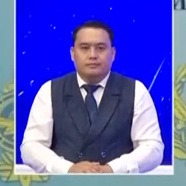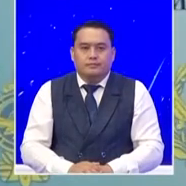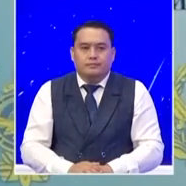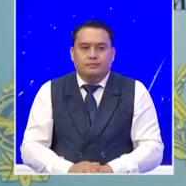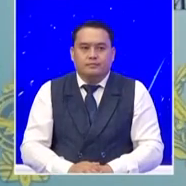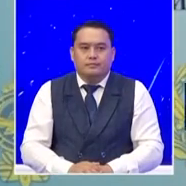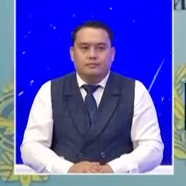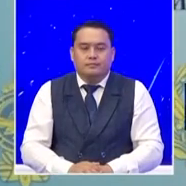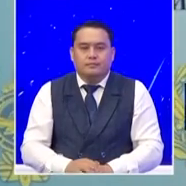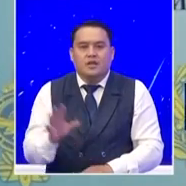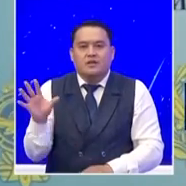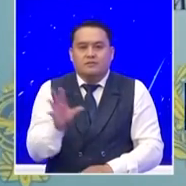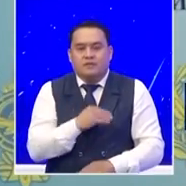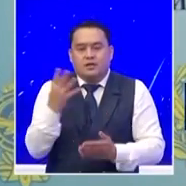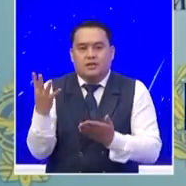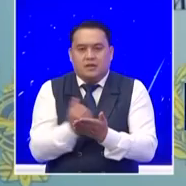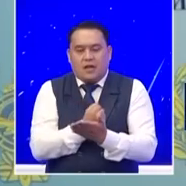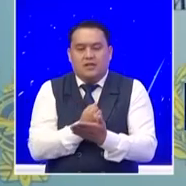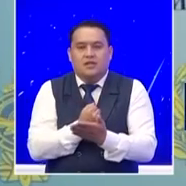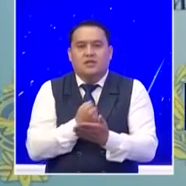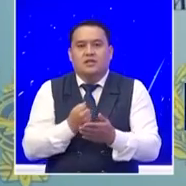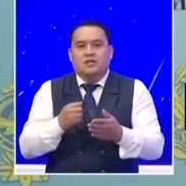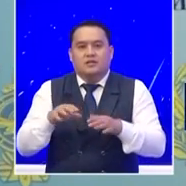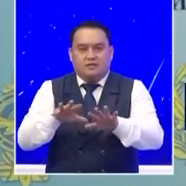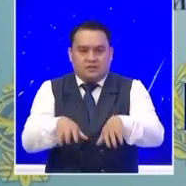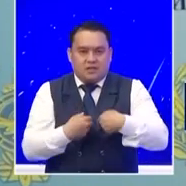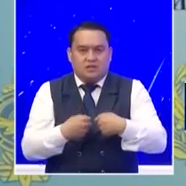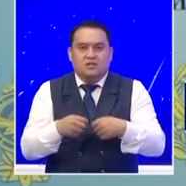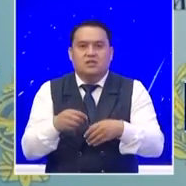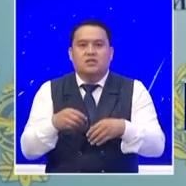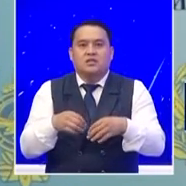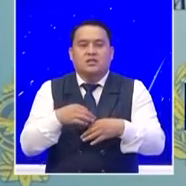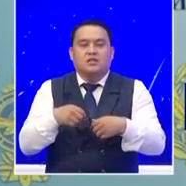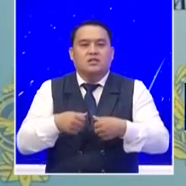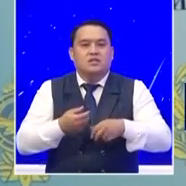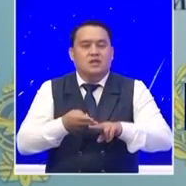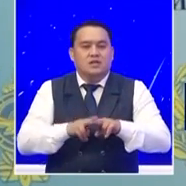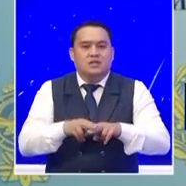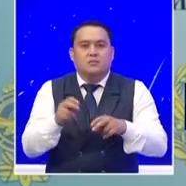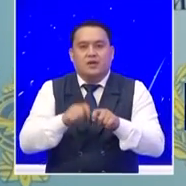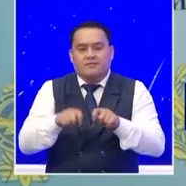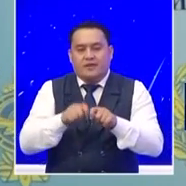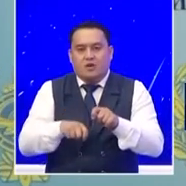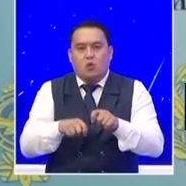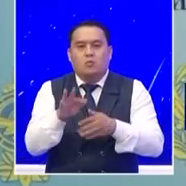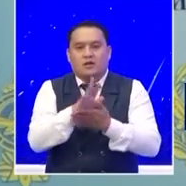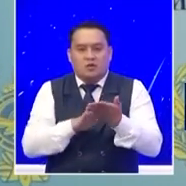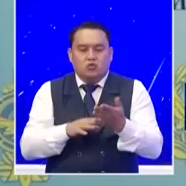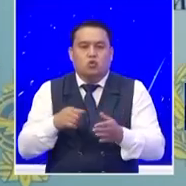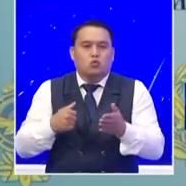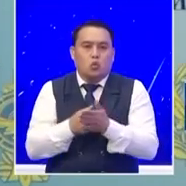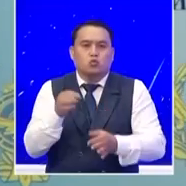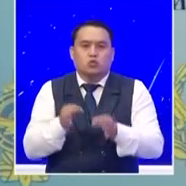Все найденные вещества изъяты, приобщены к делу и направлены на экспертизу. По данному факту возбуждено уголовное производство по